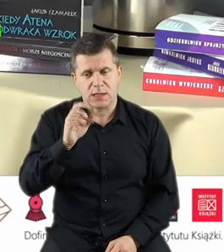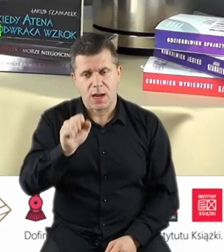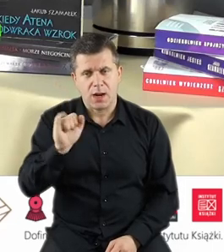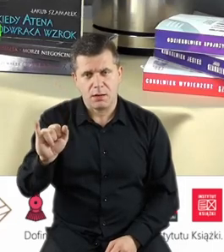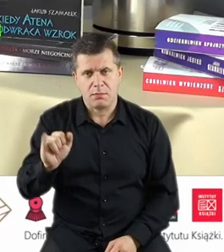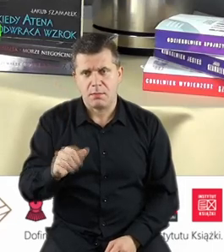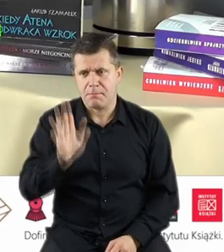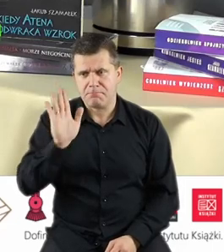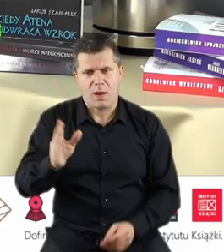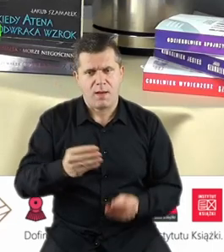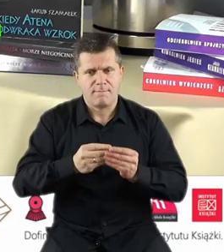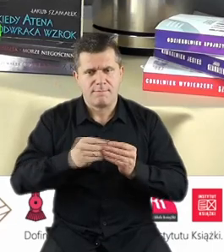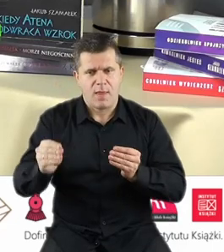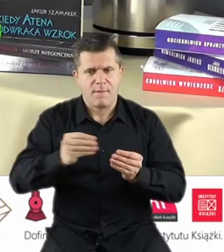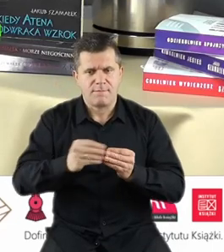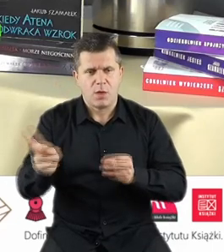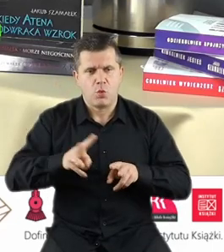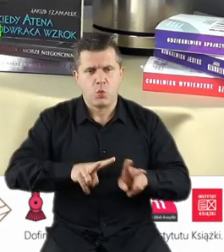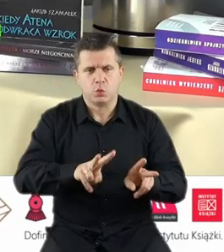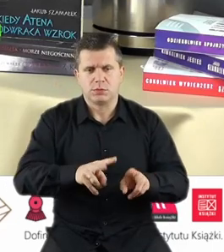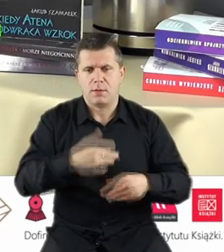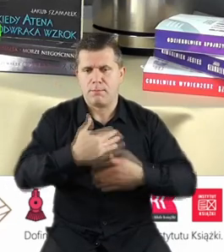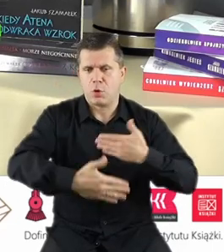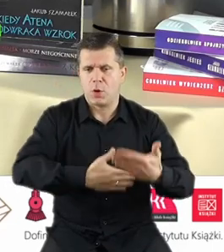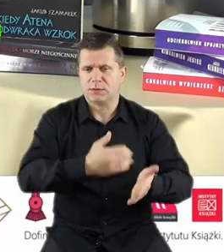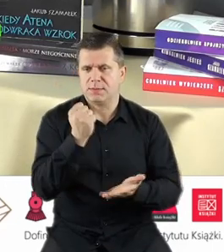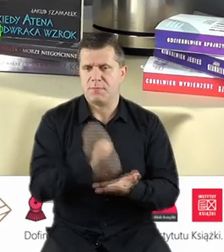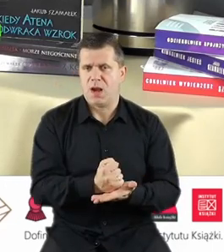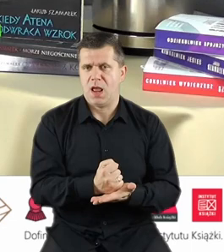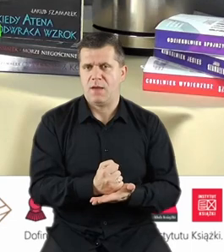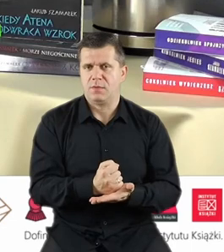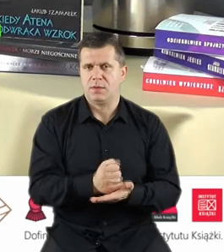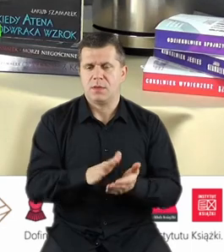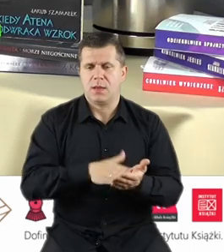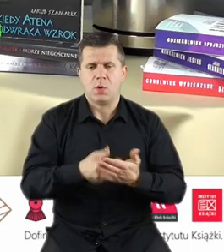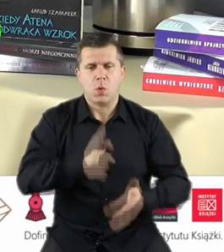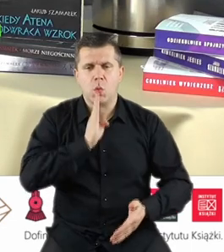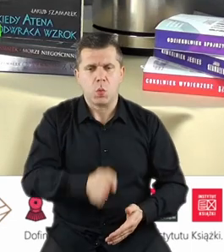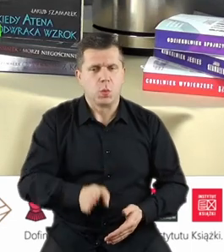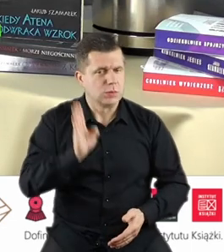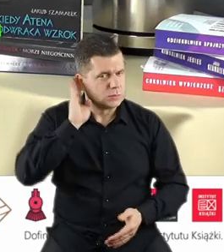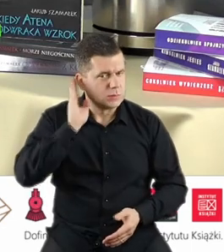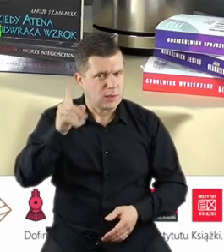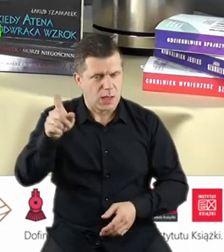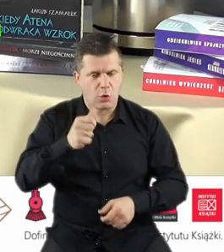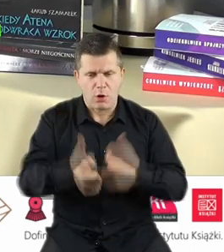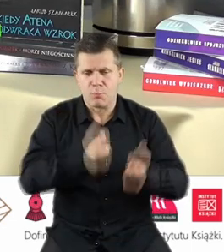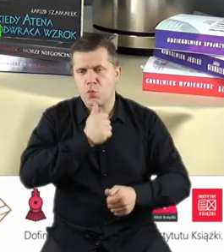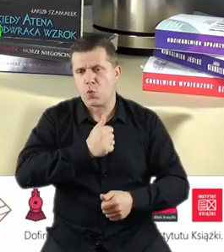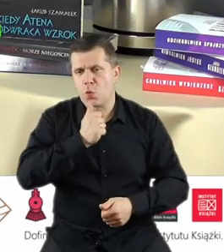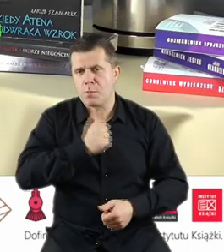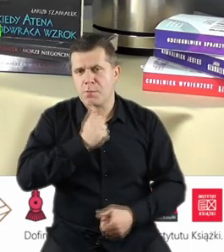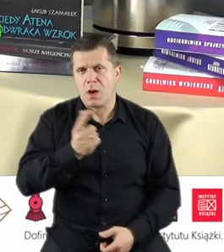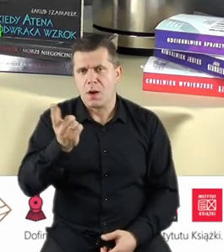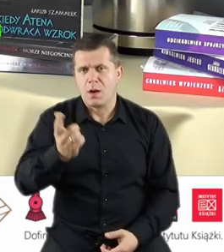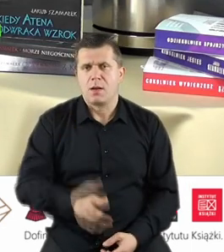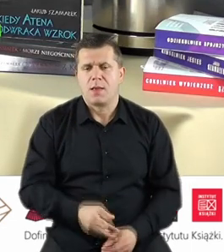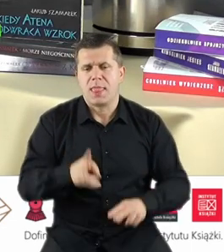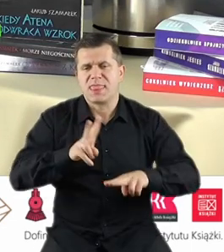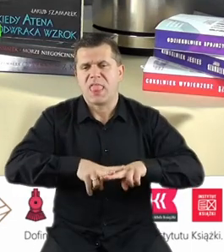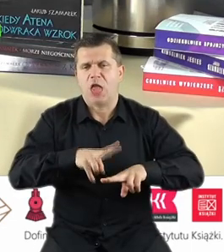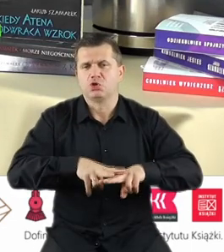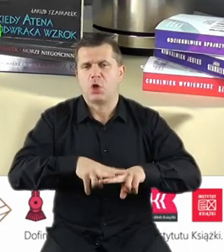mają coraz większy udział w procesie prawnym. Na przykład w Stanach już są testowane takie narzędzia,